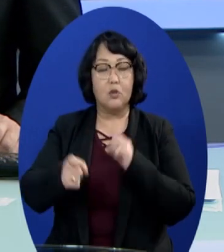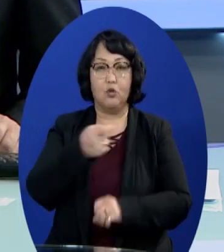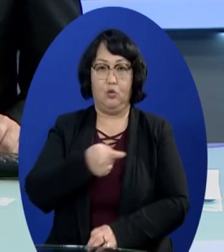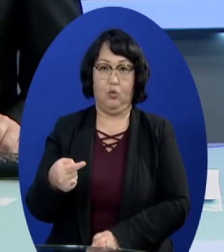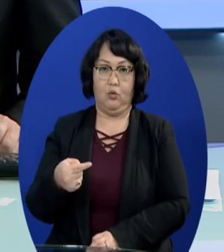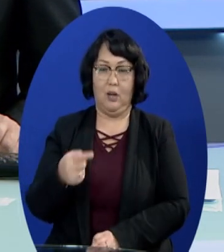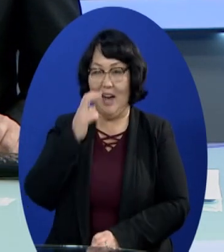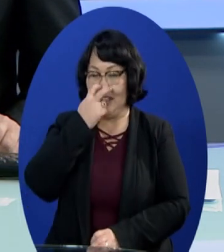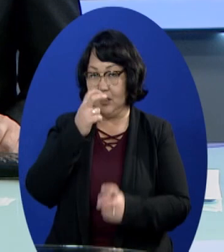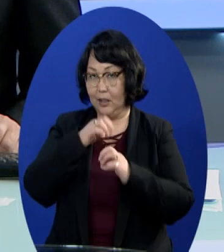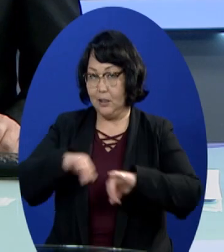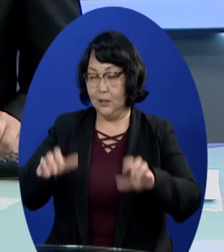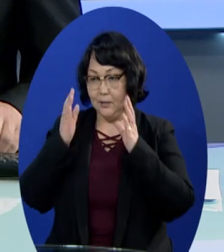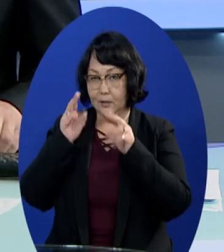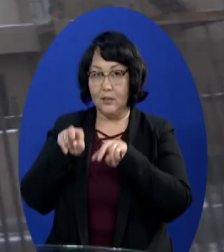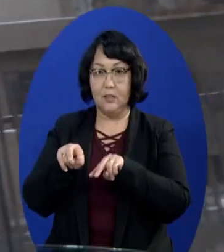ажиглан тусгаарлаж байна.